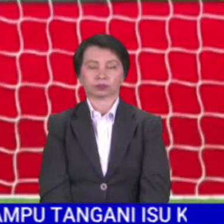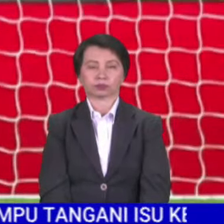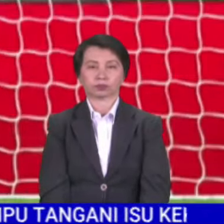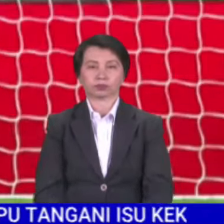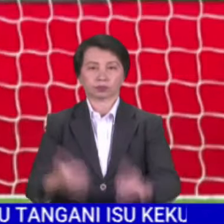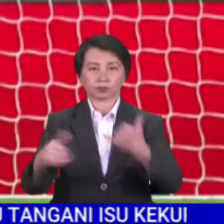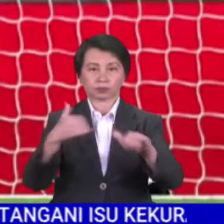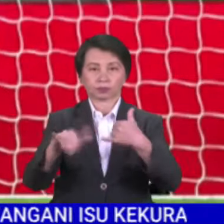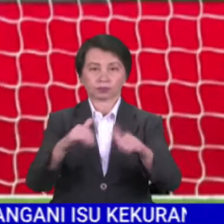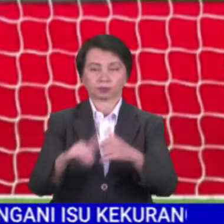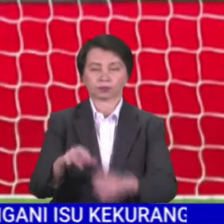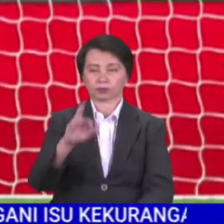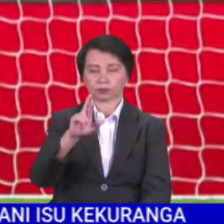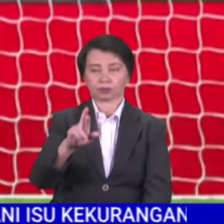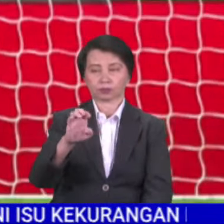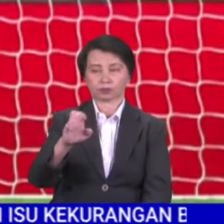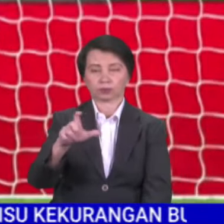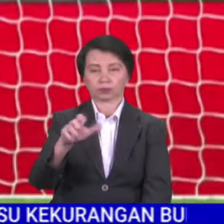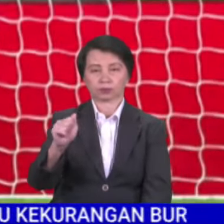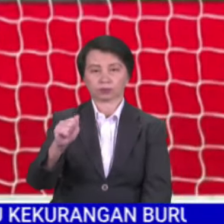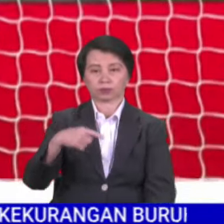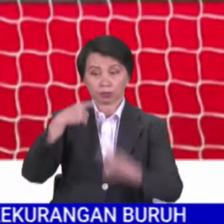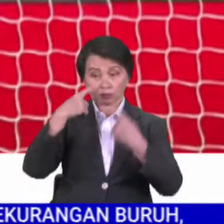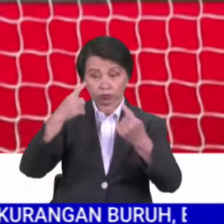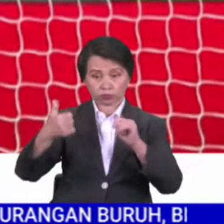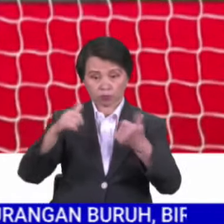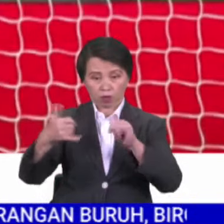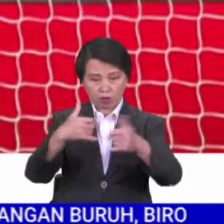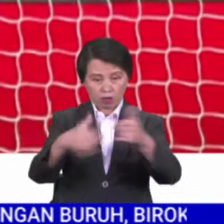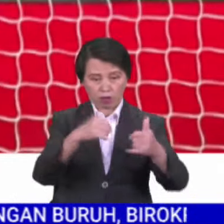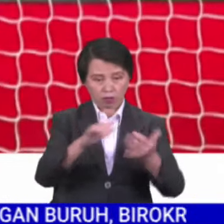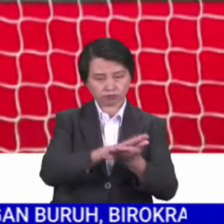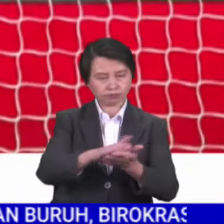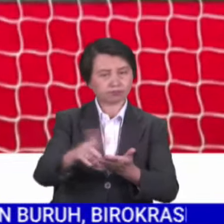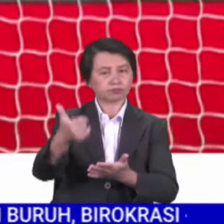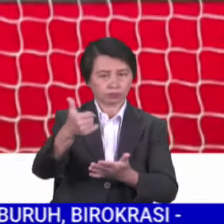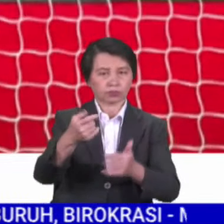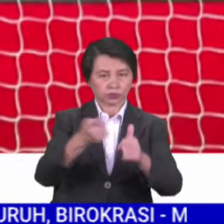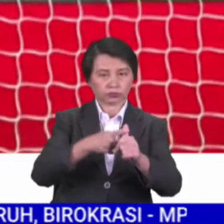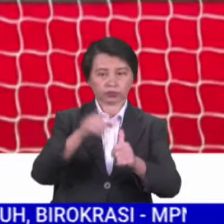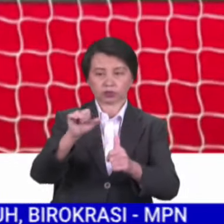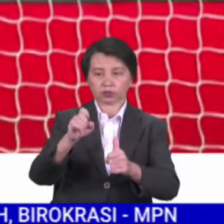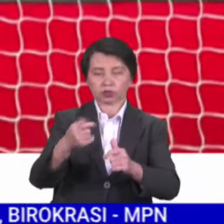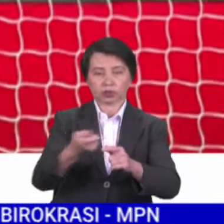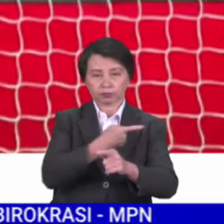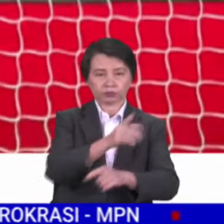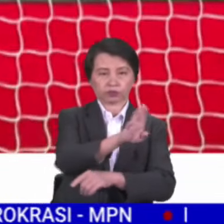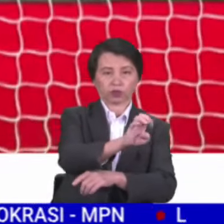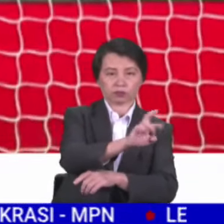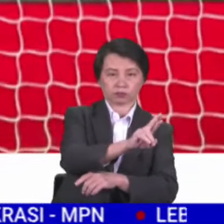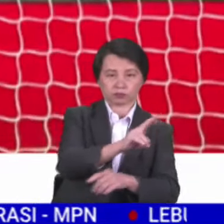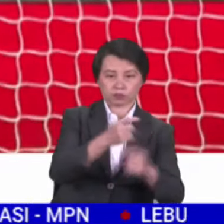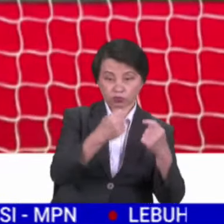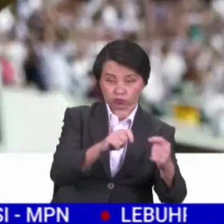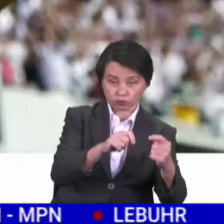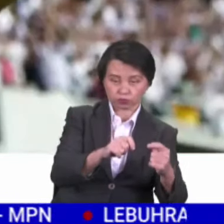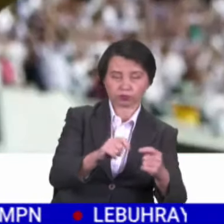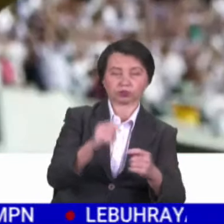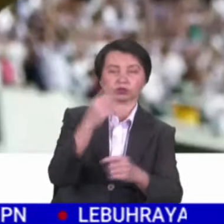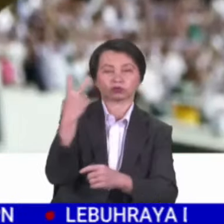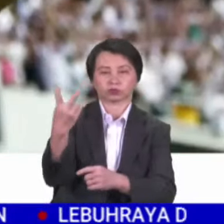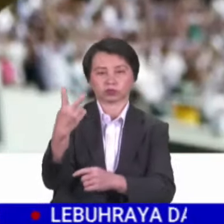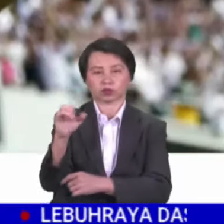Pada aksi tersebut, Real berjaya mendominasi permainan dengan aksi lebih kemas di babak pertama sebelum Barcelona cuba bangkit di